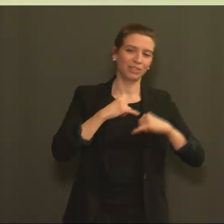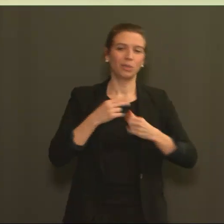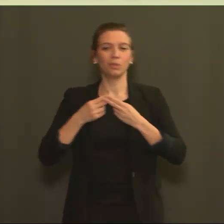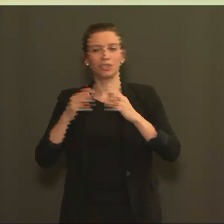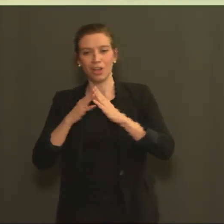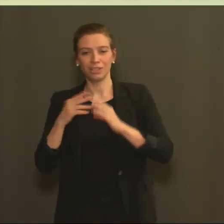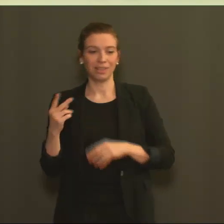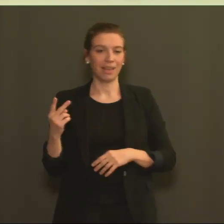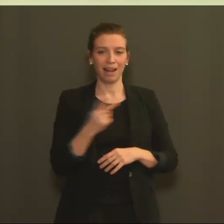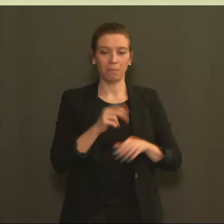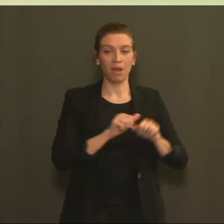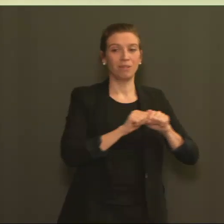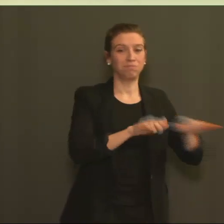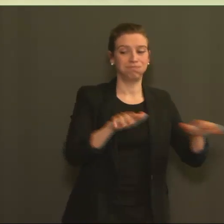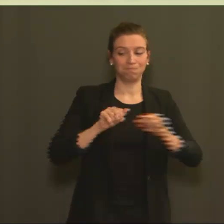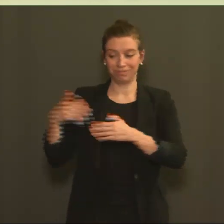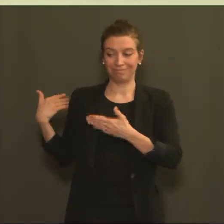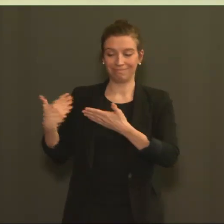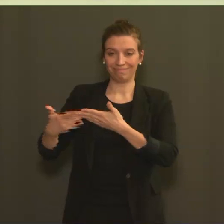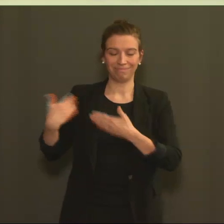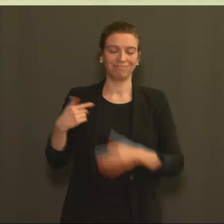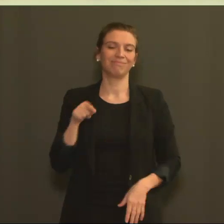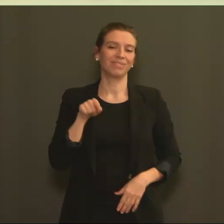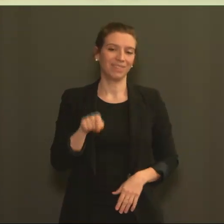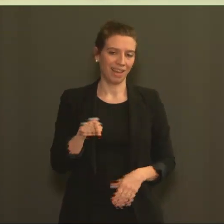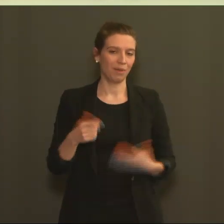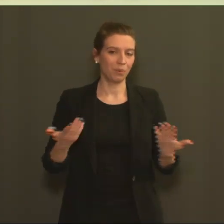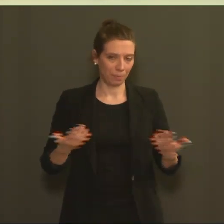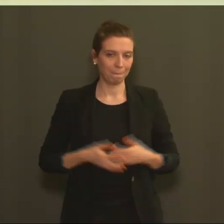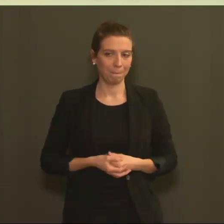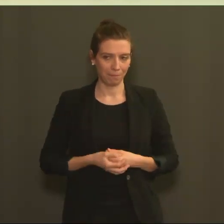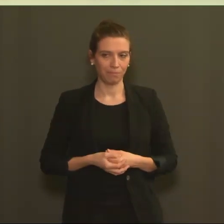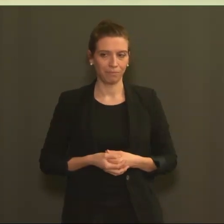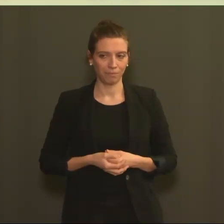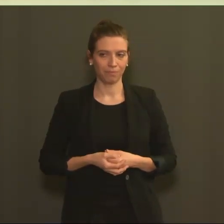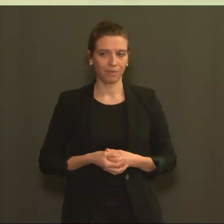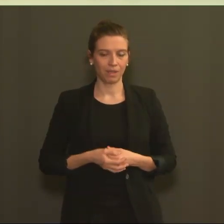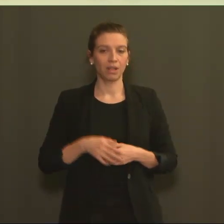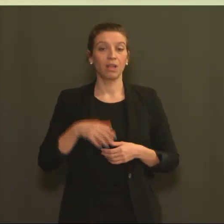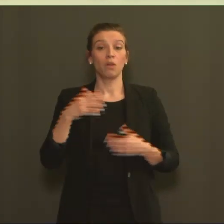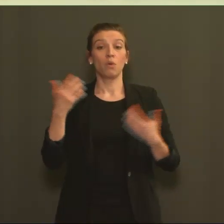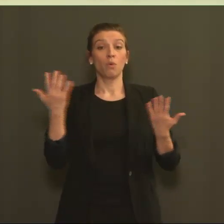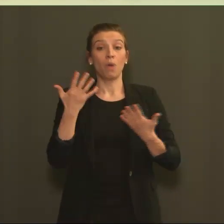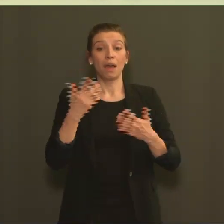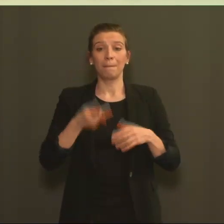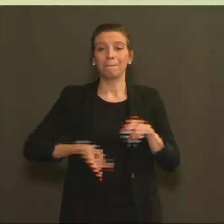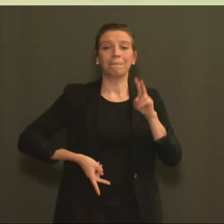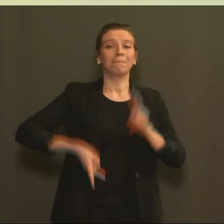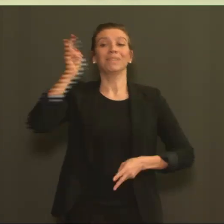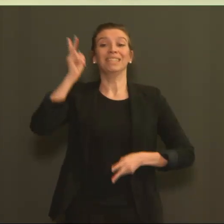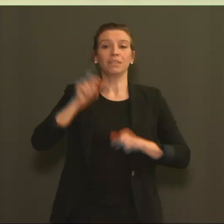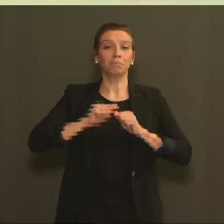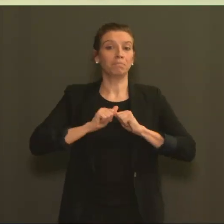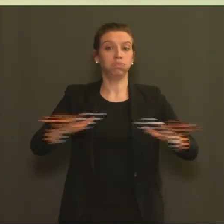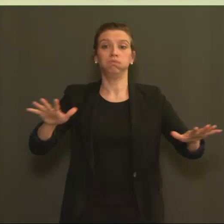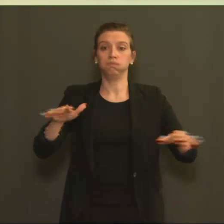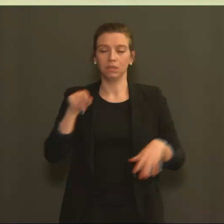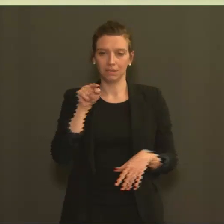het hoogst aantal nieuwe besmettingen werd de afgelopen week nog steeds vastgesteld in antwerpen gevolgd door